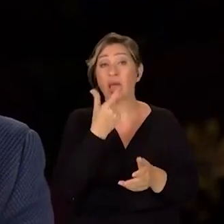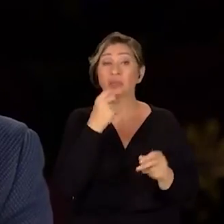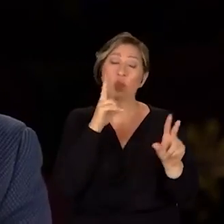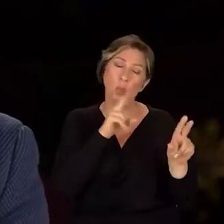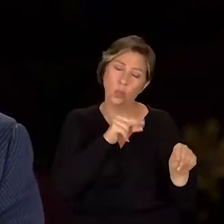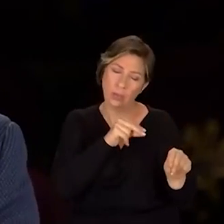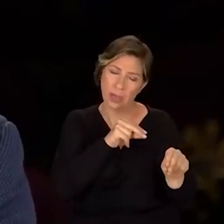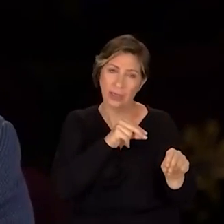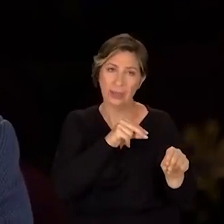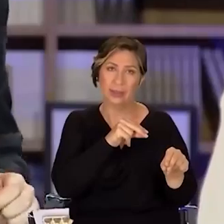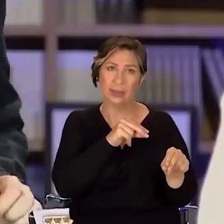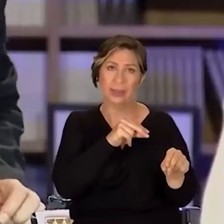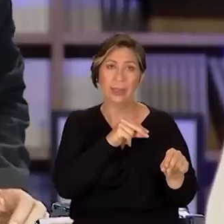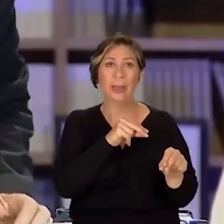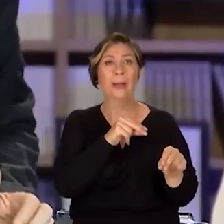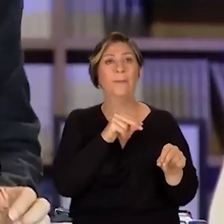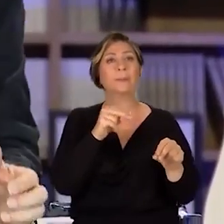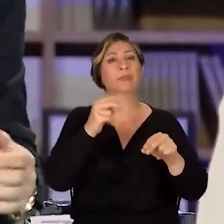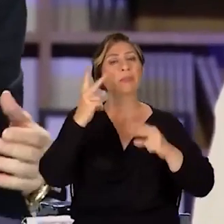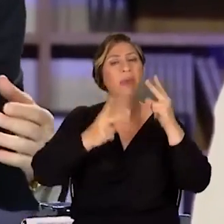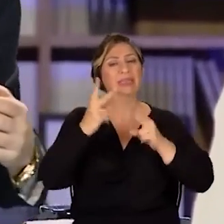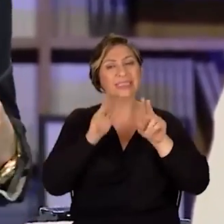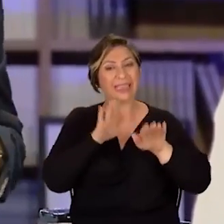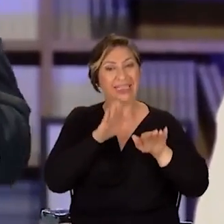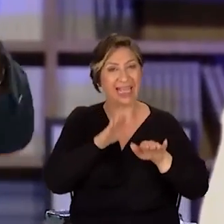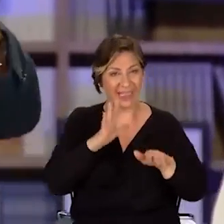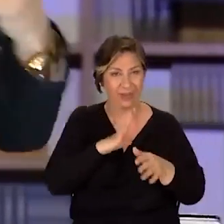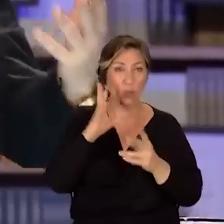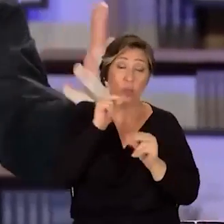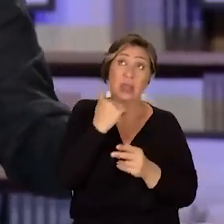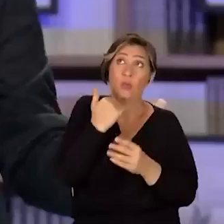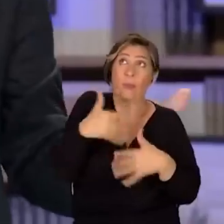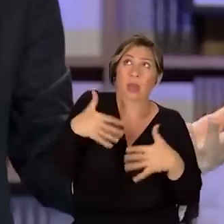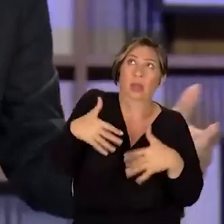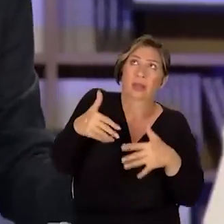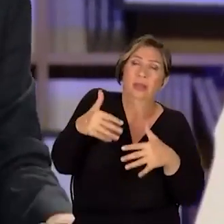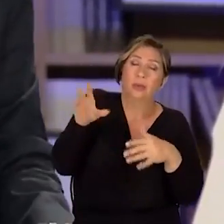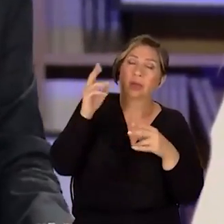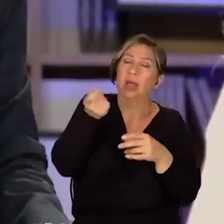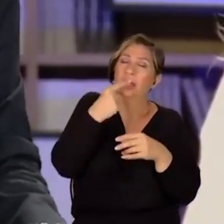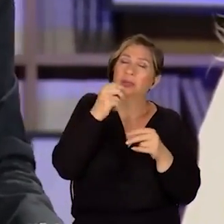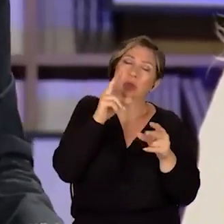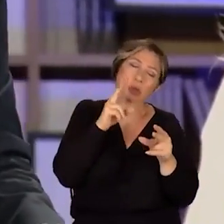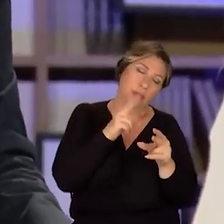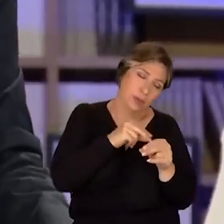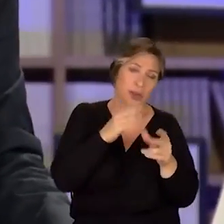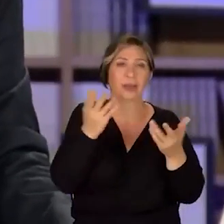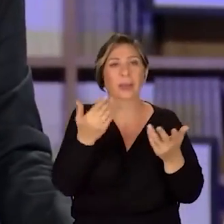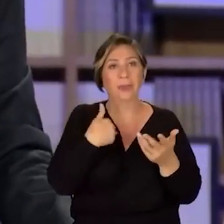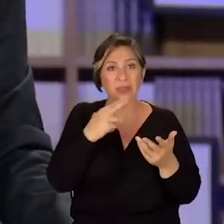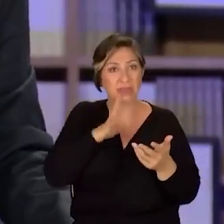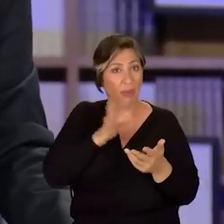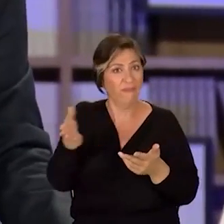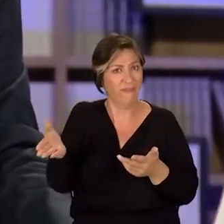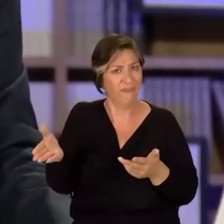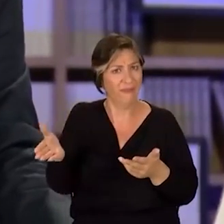uyuma, bir takım katkılar, uyuyamıyorum, panik. Yani benim kızımda da